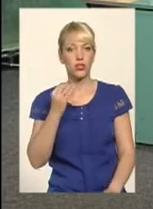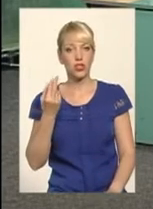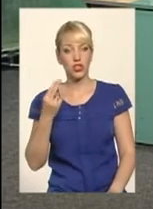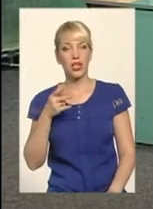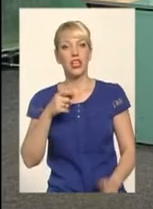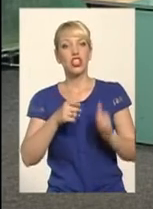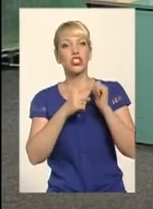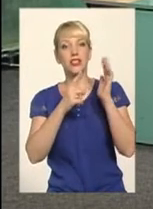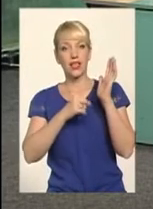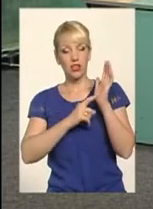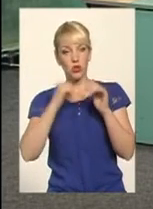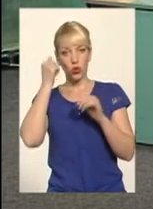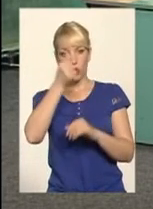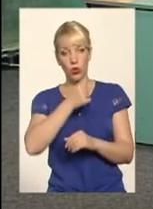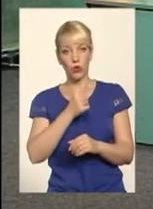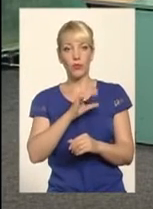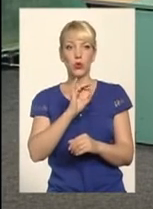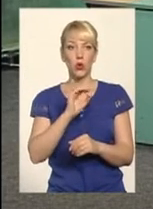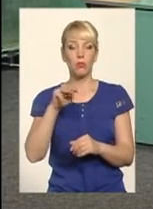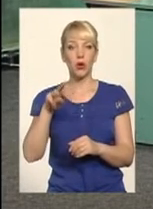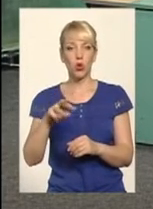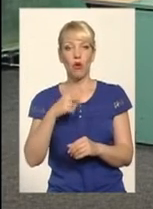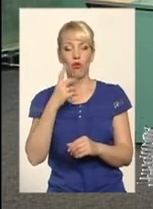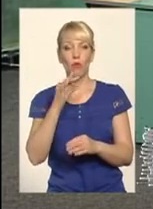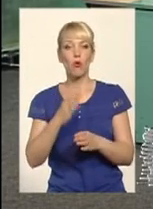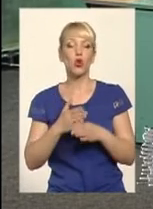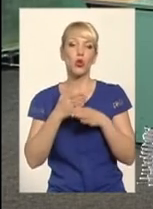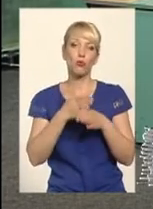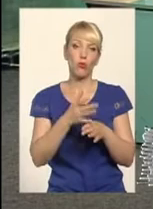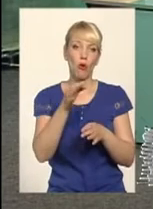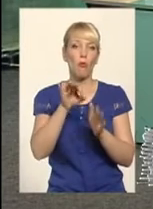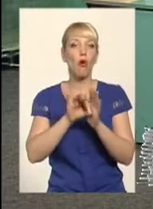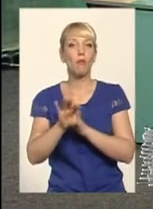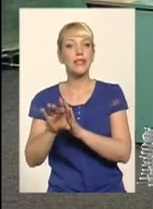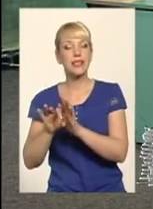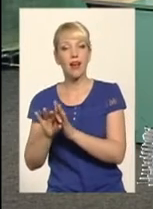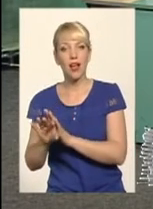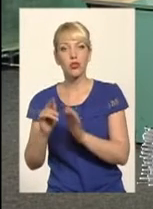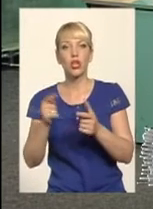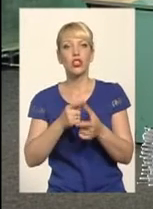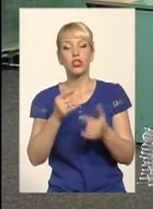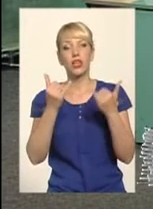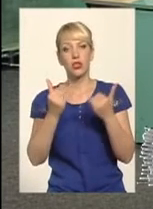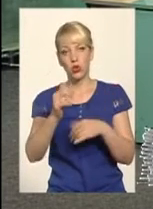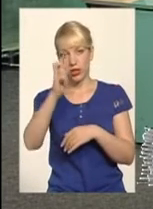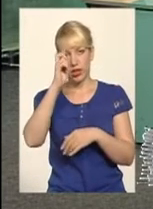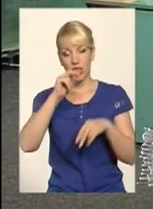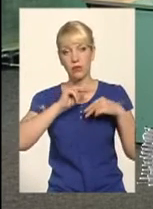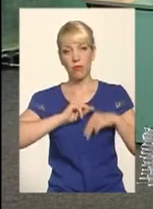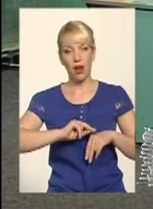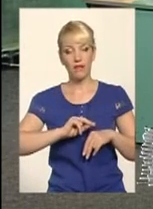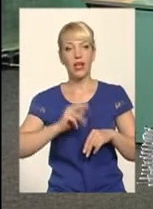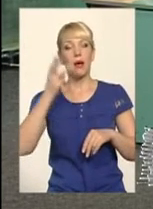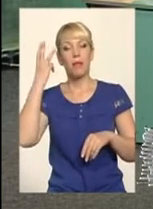будь ласка, от говоримо про допомогу, про підказку. Чи на сьогодні Держпраці в Хмельницькій області